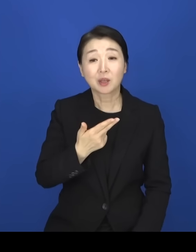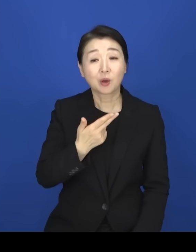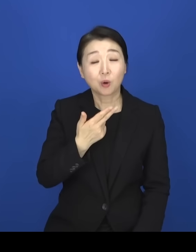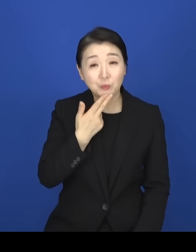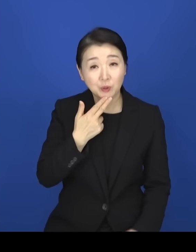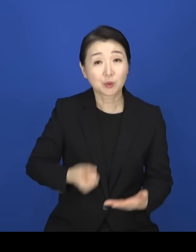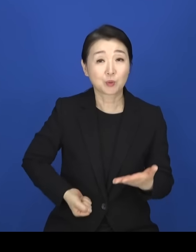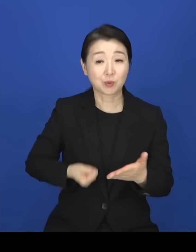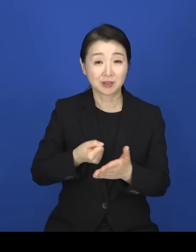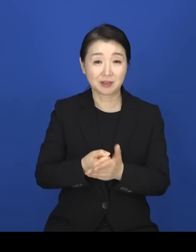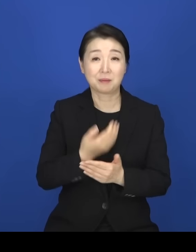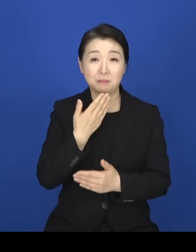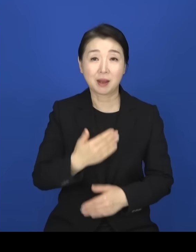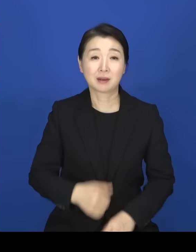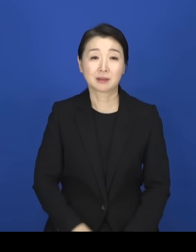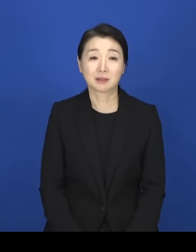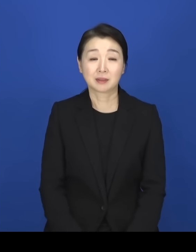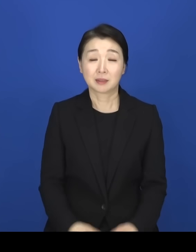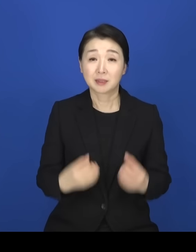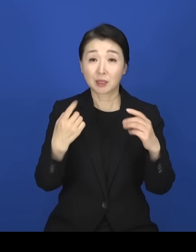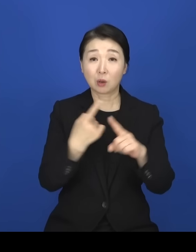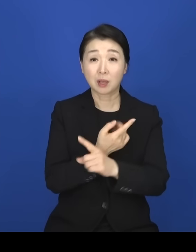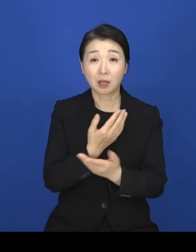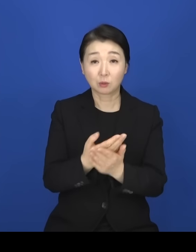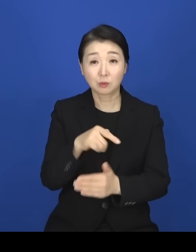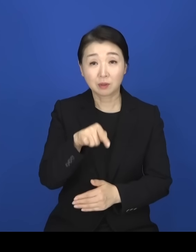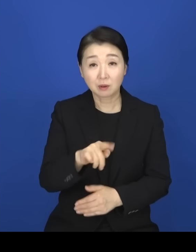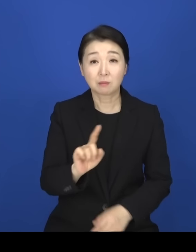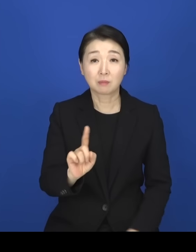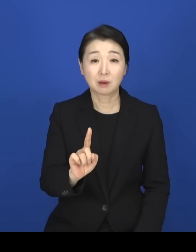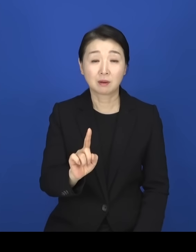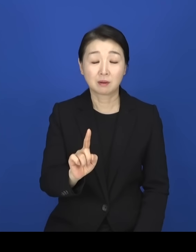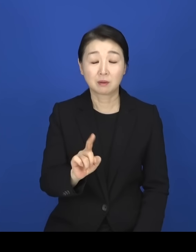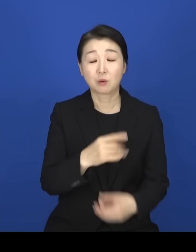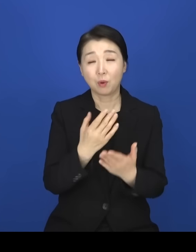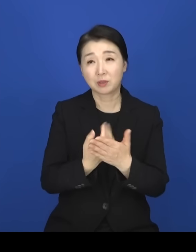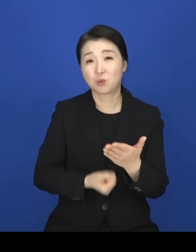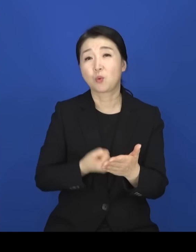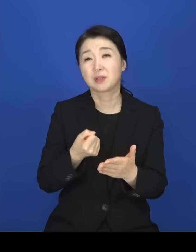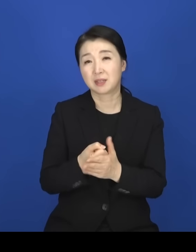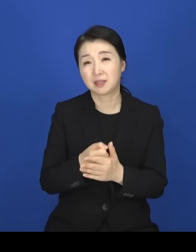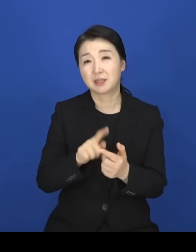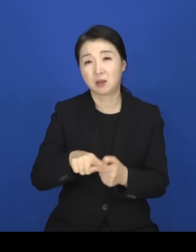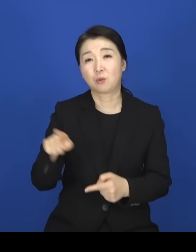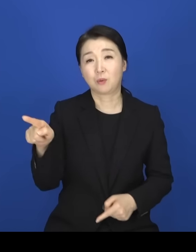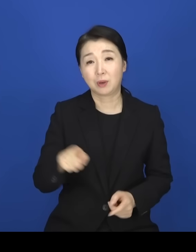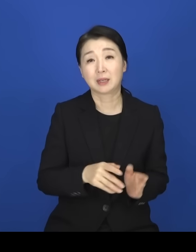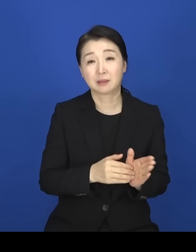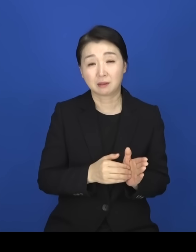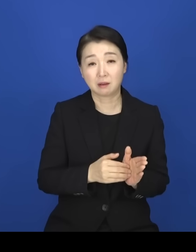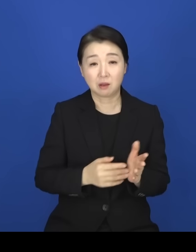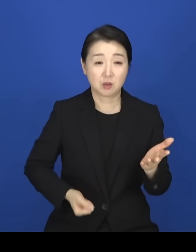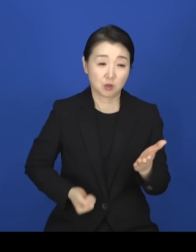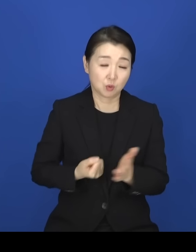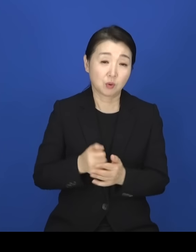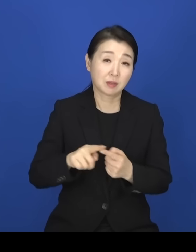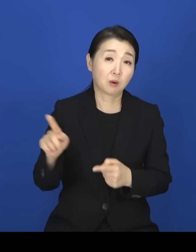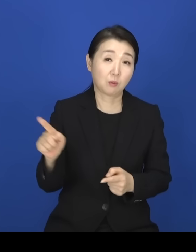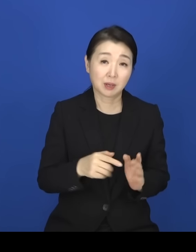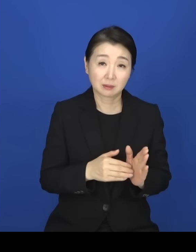못했던 그런 용기들. 사실 이 새롭게 하셔서도 용기가 필요해요. 완전히 용기로 나온 거예요. 맞아. 완전히 용기로 나온